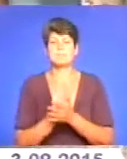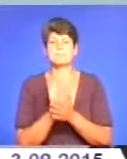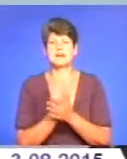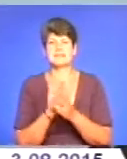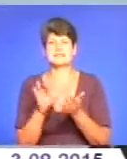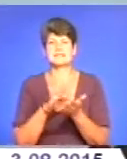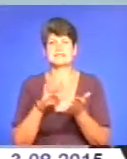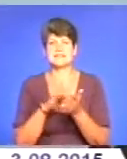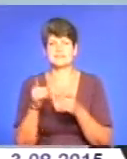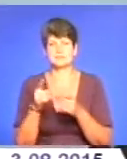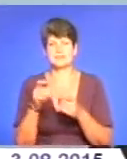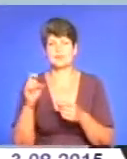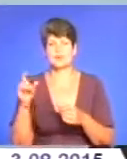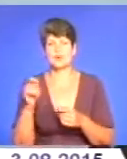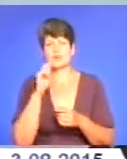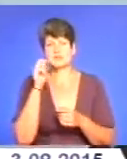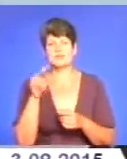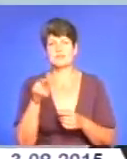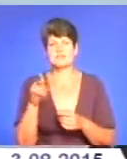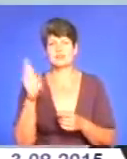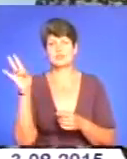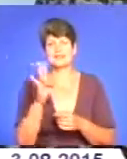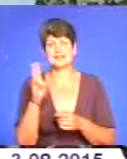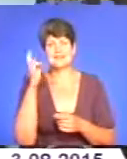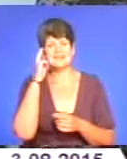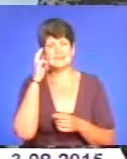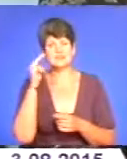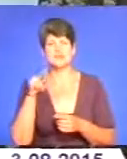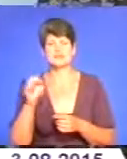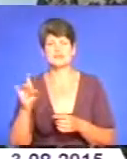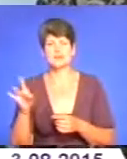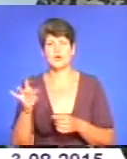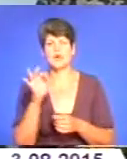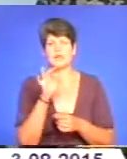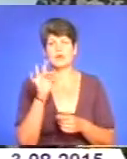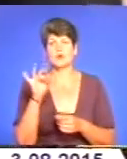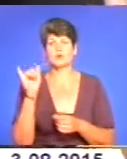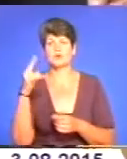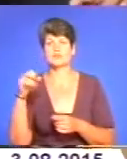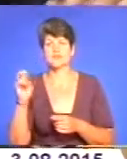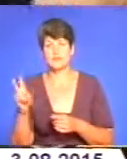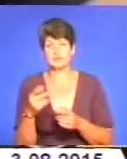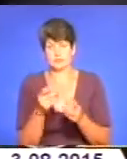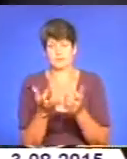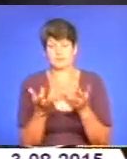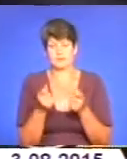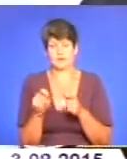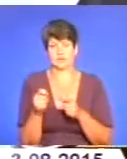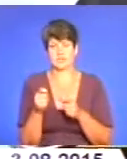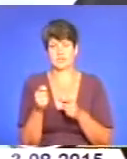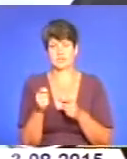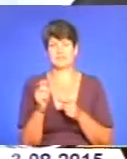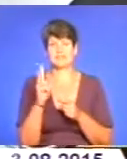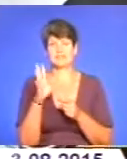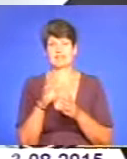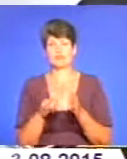Тернопільської єпархії Української православної церкви Київського патріархату. Олег Рудяк із родиною ось-ось одержить ключ від квартири у